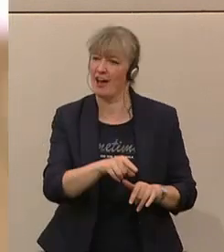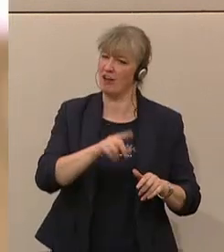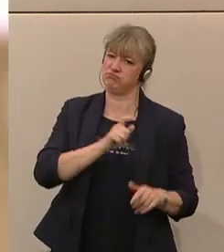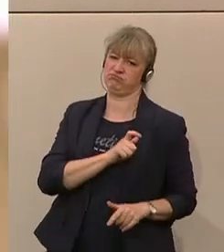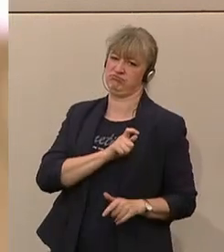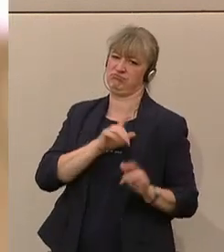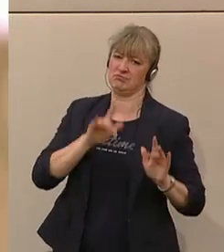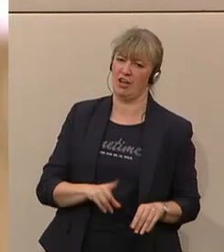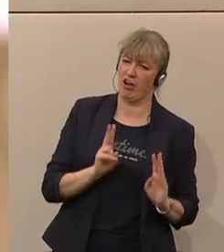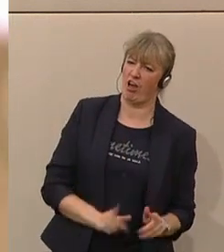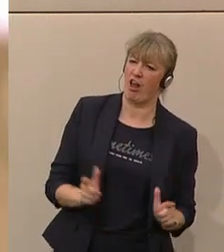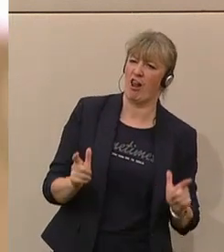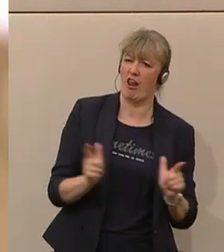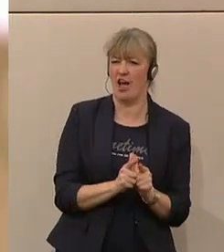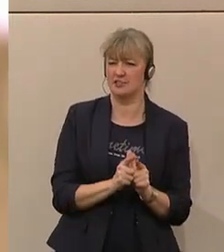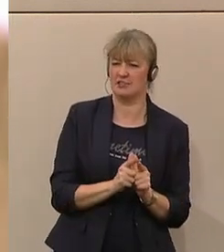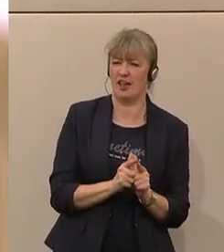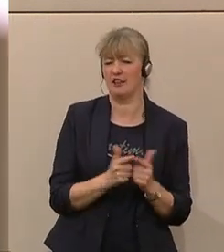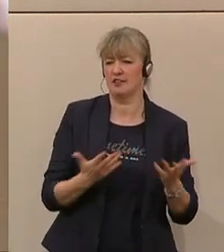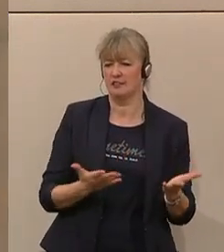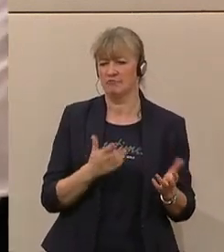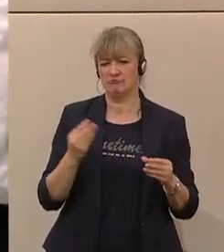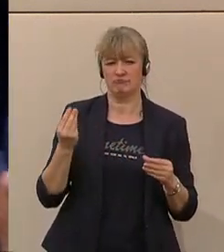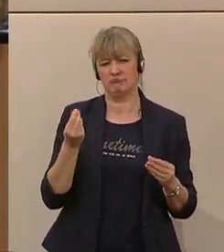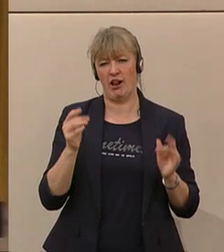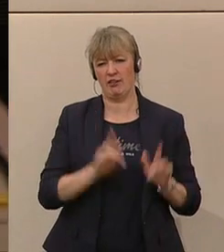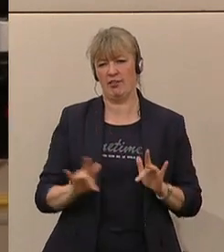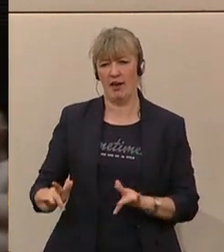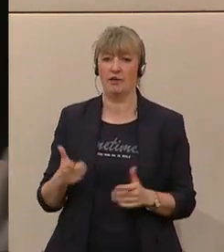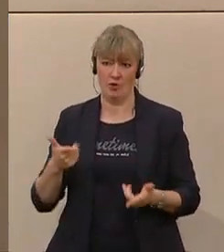können. Das ist der große Unterschied. Die ÖVP